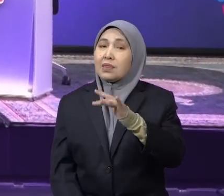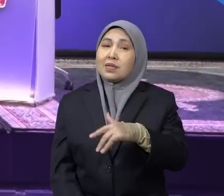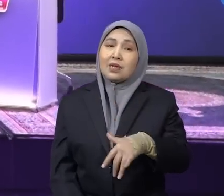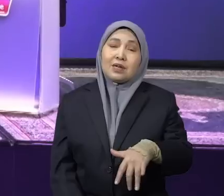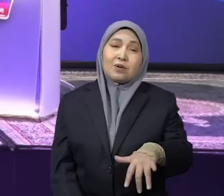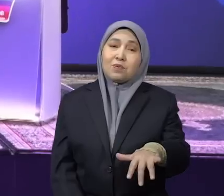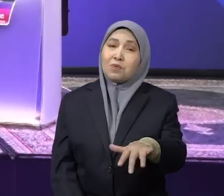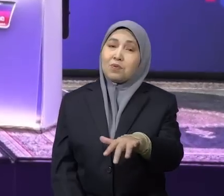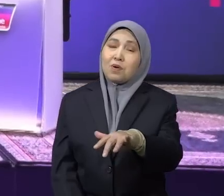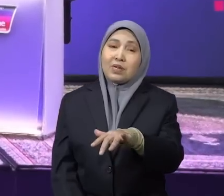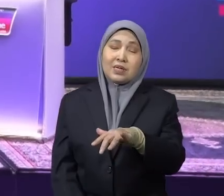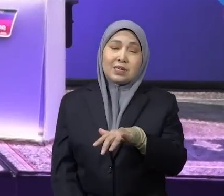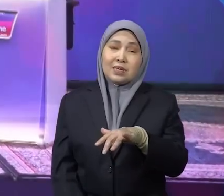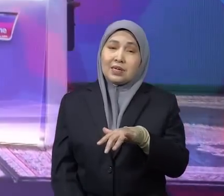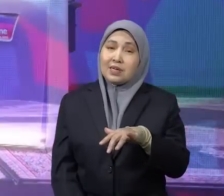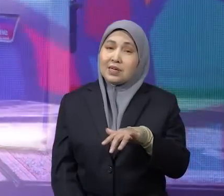الرحمن